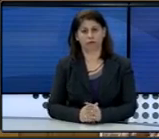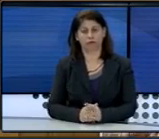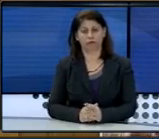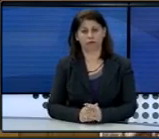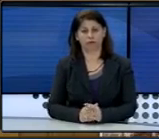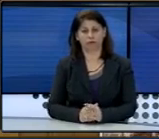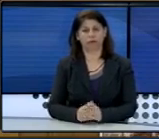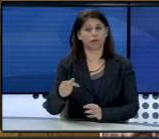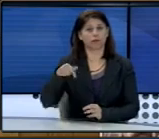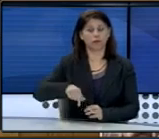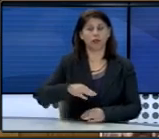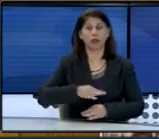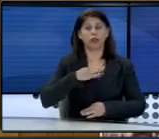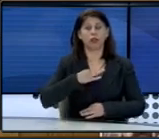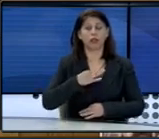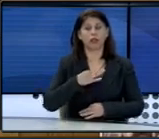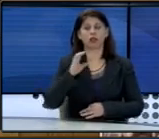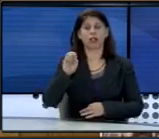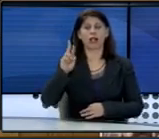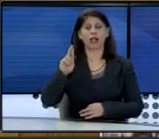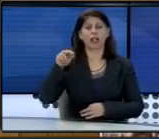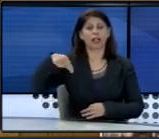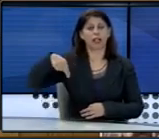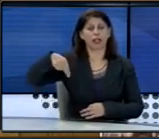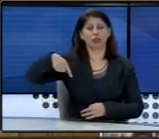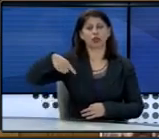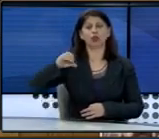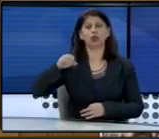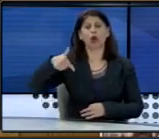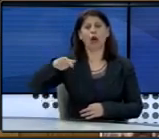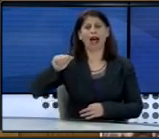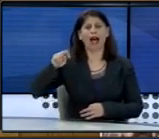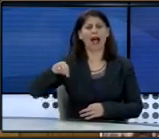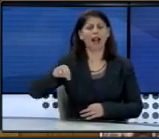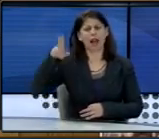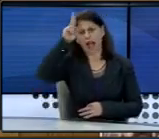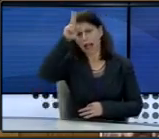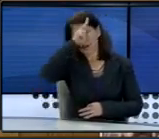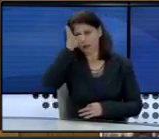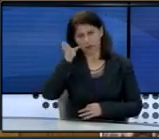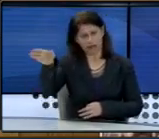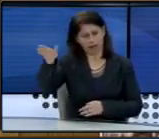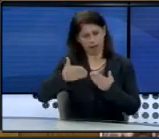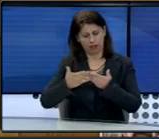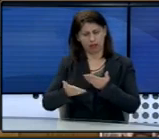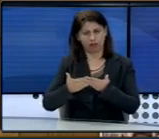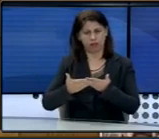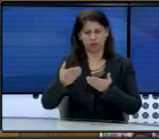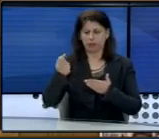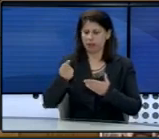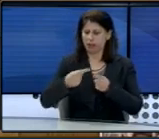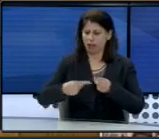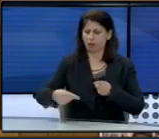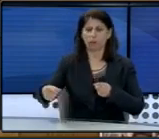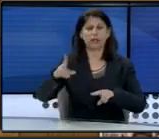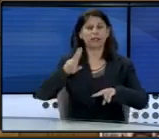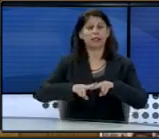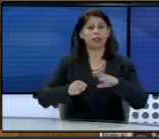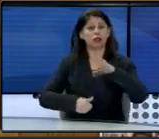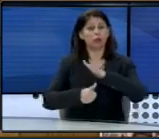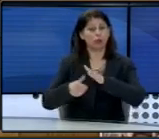Σήμερα ο κύριος Ερντογάν είναι στα Εμιράτα. Σε λίγες εβδομάδες θα υποδεχθεί τον